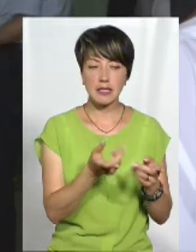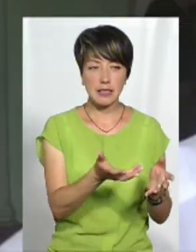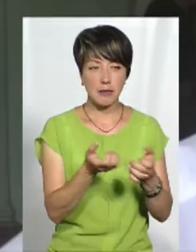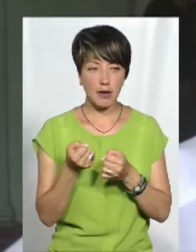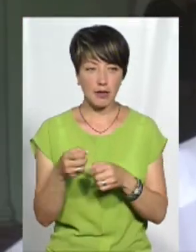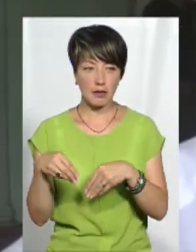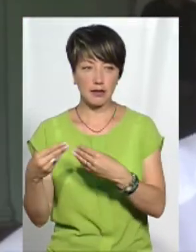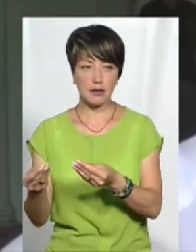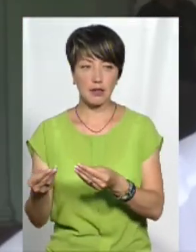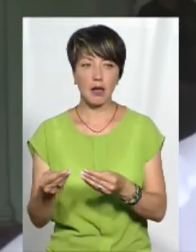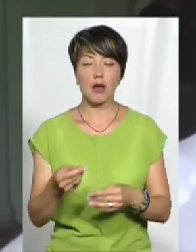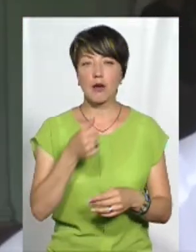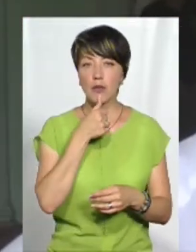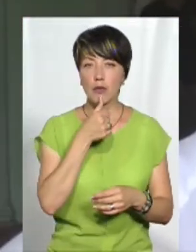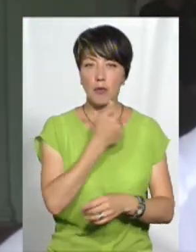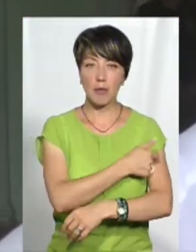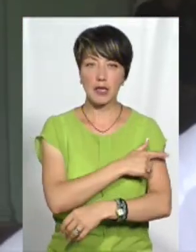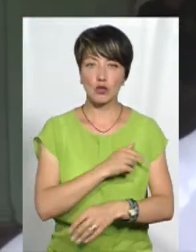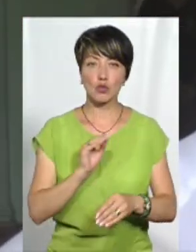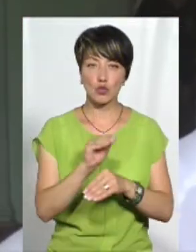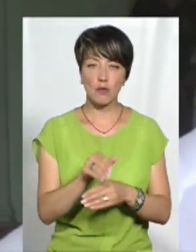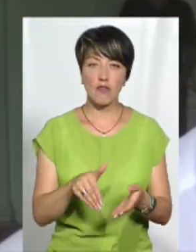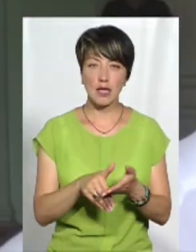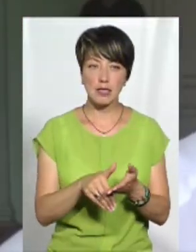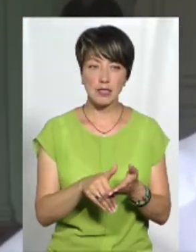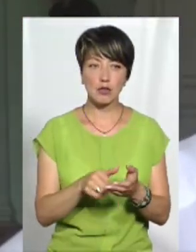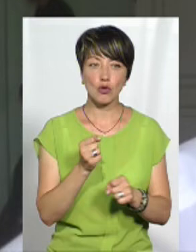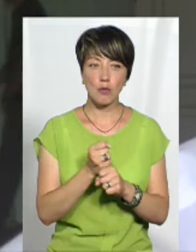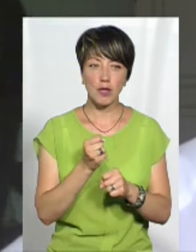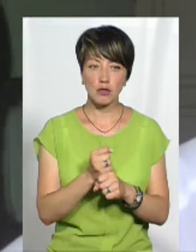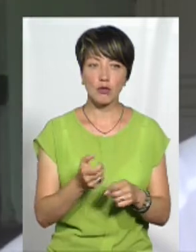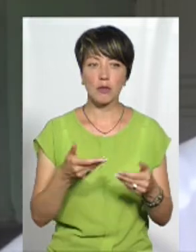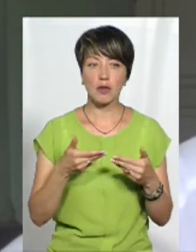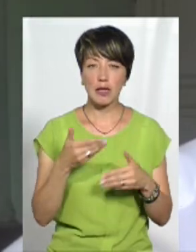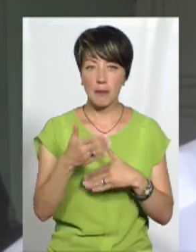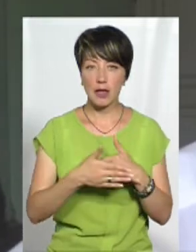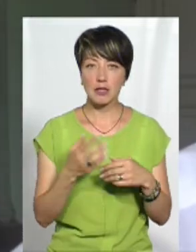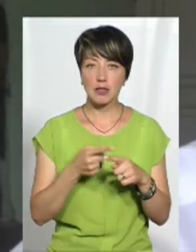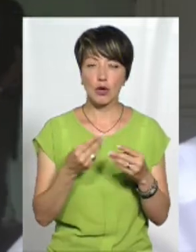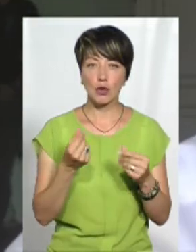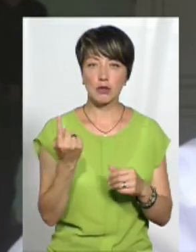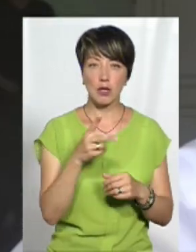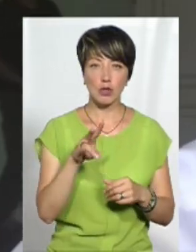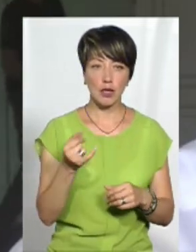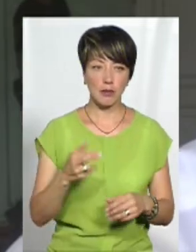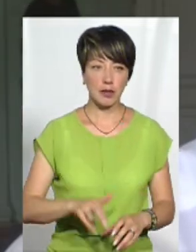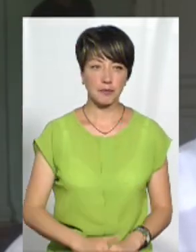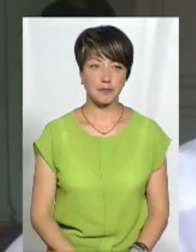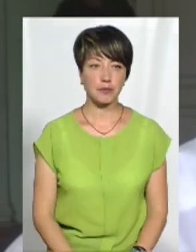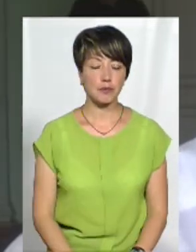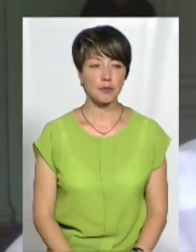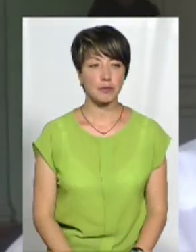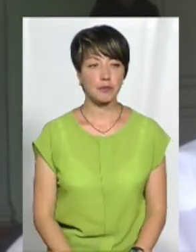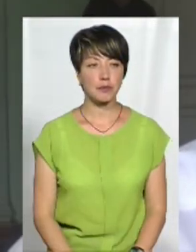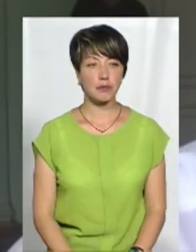дати. Але попробуємо з медичної субвенції перерахунки зробити, щоб наблизити ці гроші з 1 липня. Наблизити